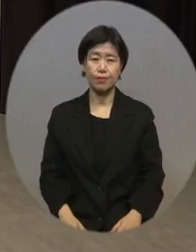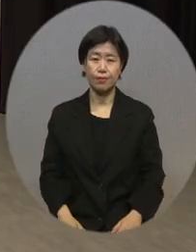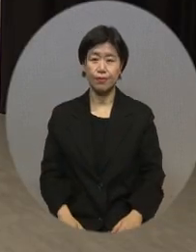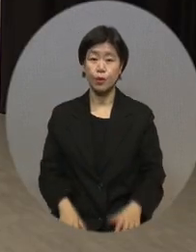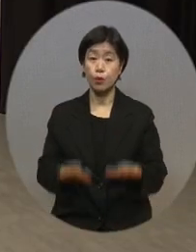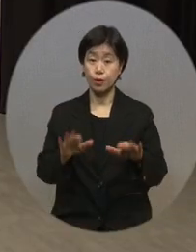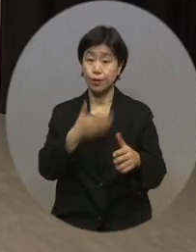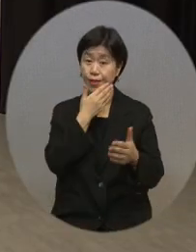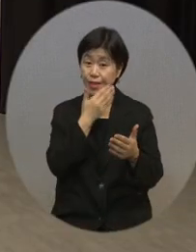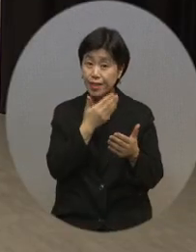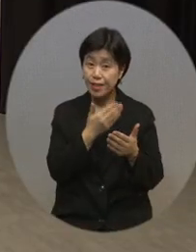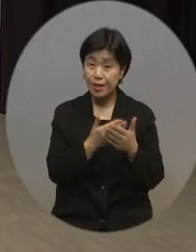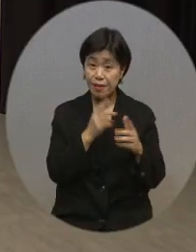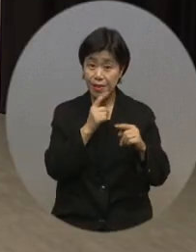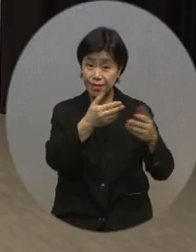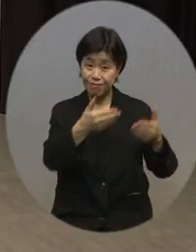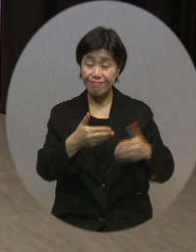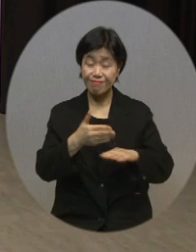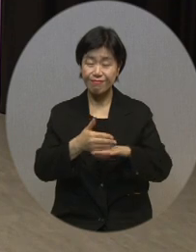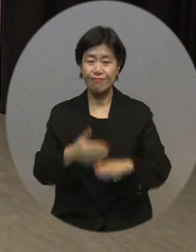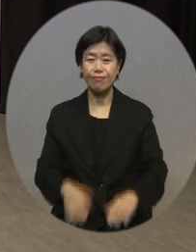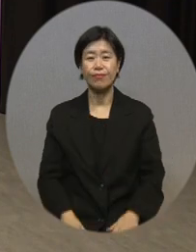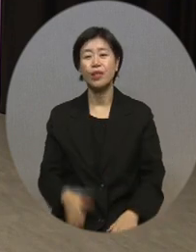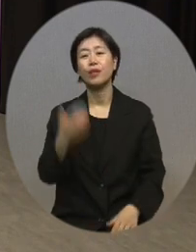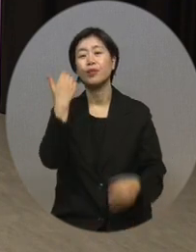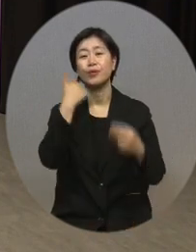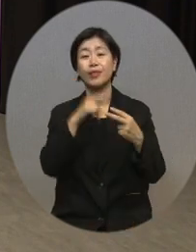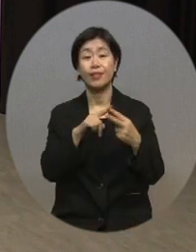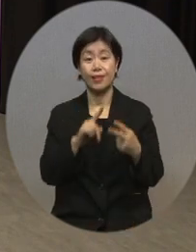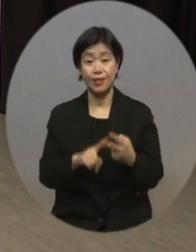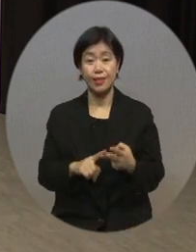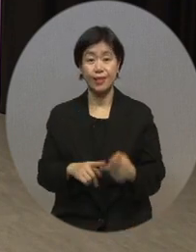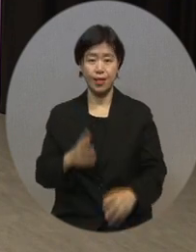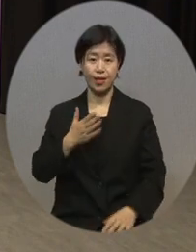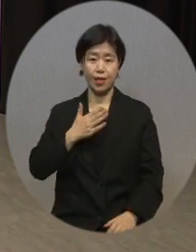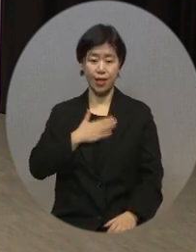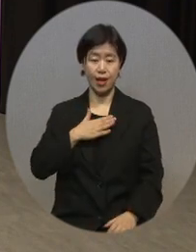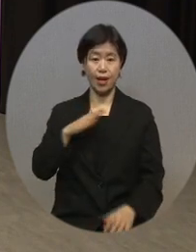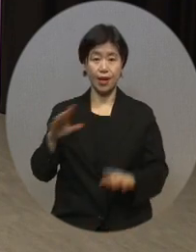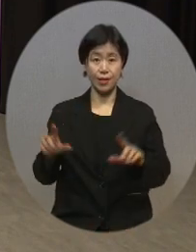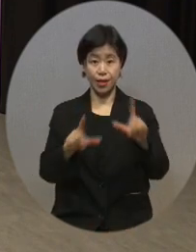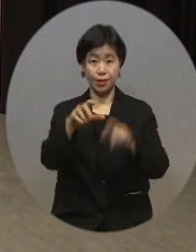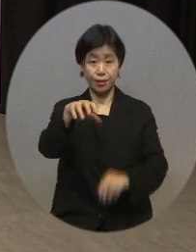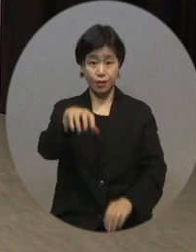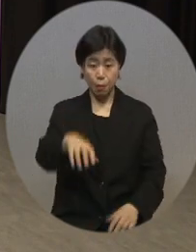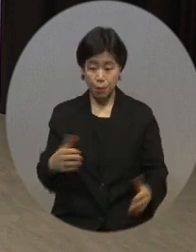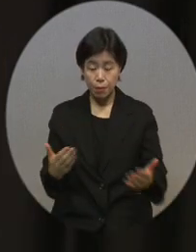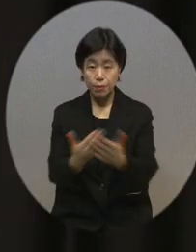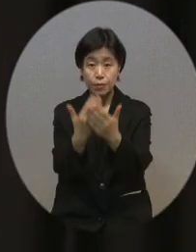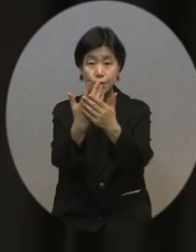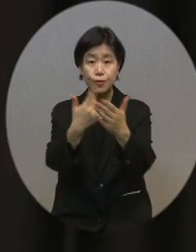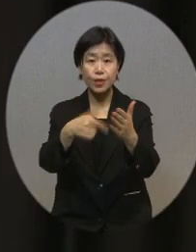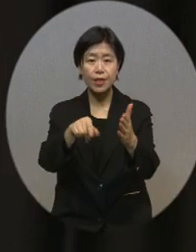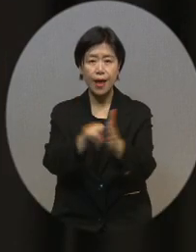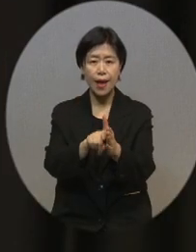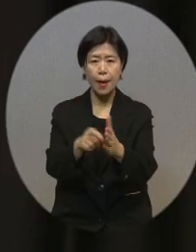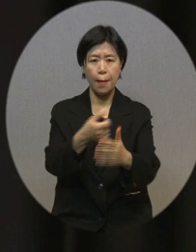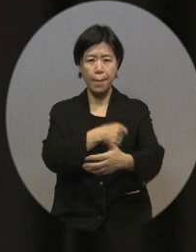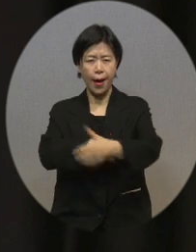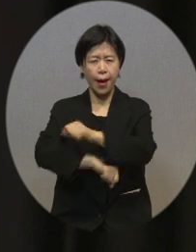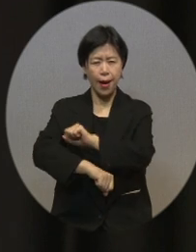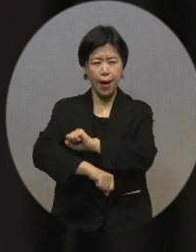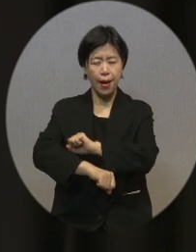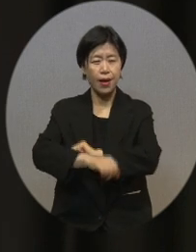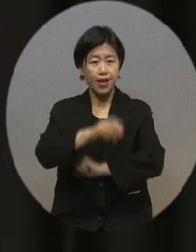귀한 얘기 많이 들었습니다. 누구나 내 고장의 발전을 위해서는 다 나서려고